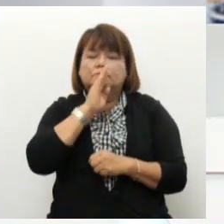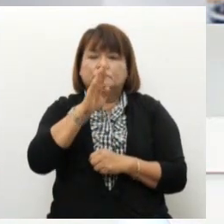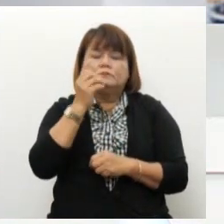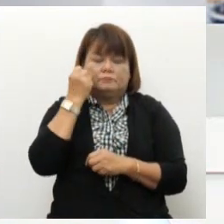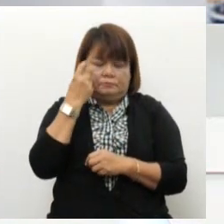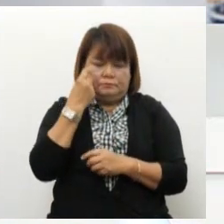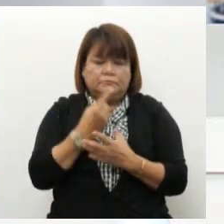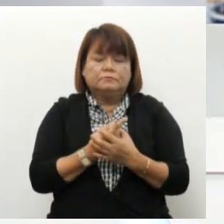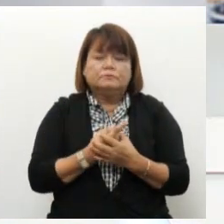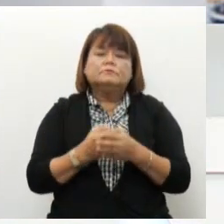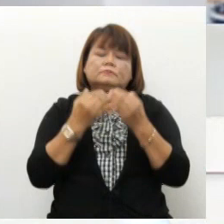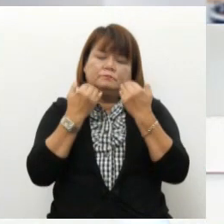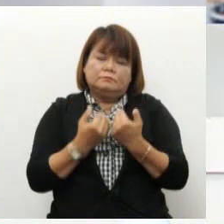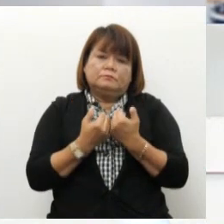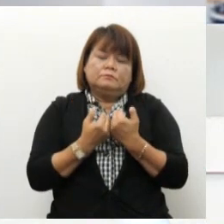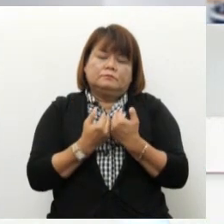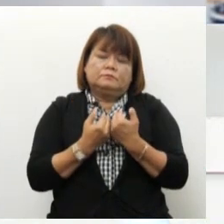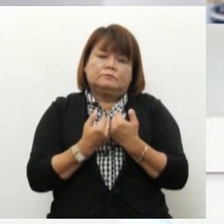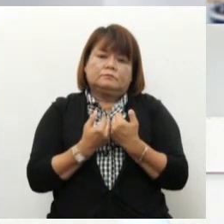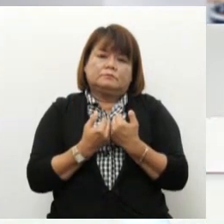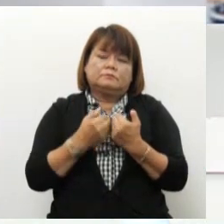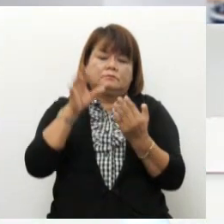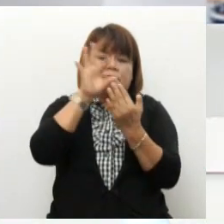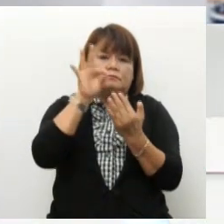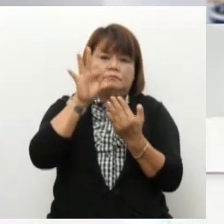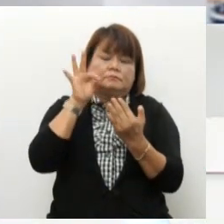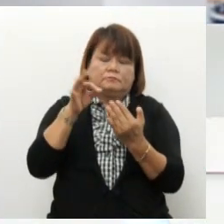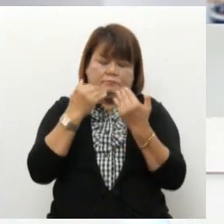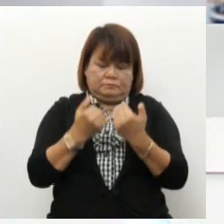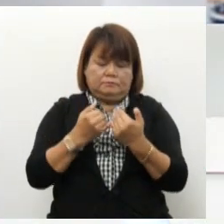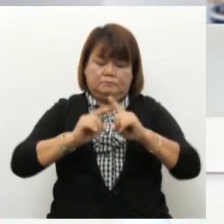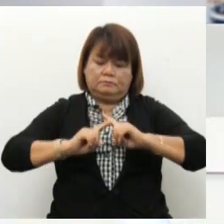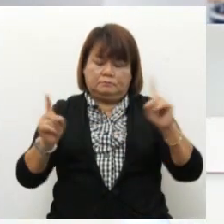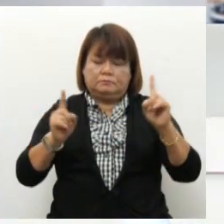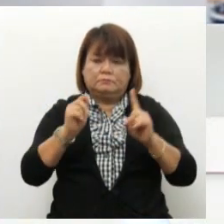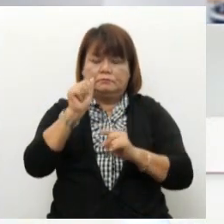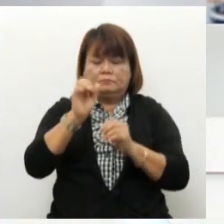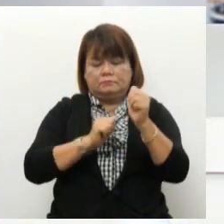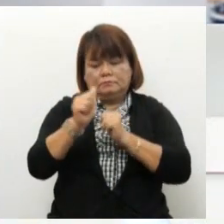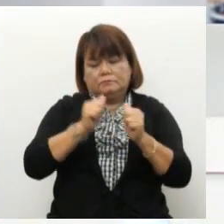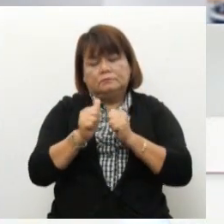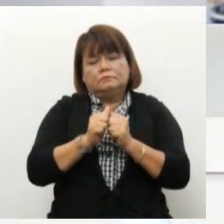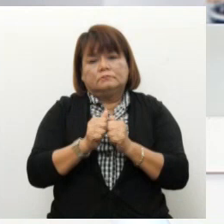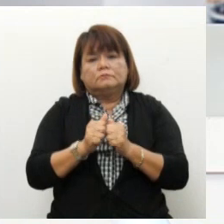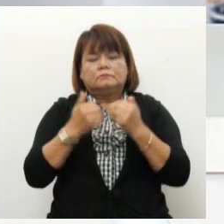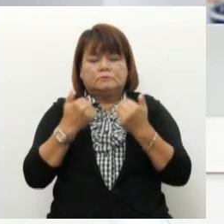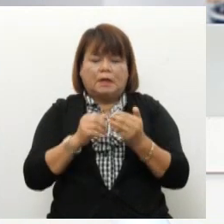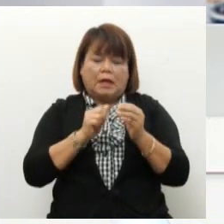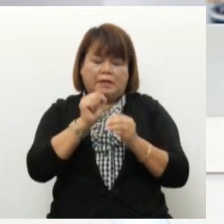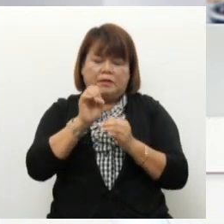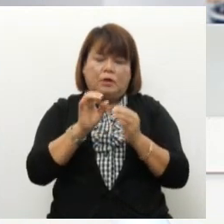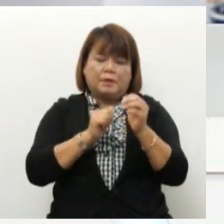ใจในขณะเดียวกันการคัดหรือข่าวนี้จะต่างกับการสอบแข่งขันก็คือว่าการสอบแข่งขันกำหนดให้สมัคร